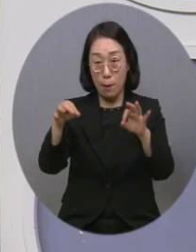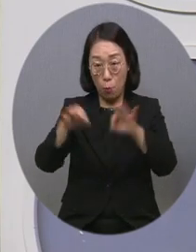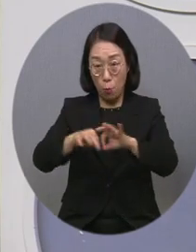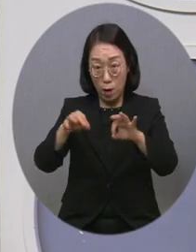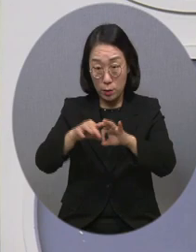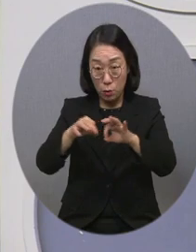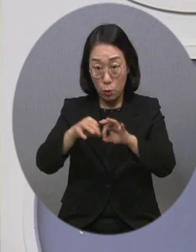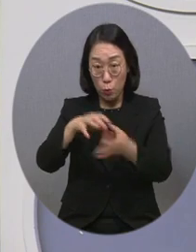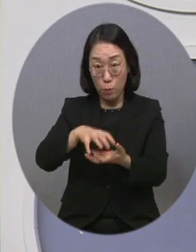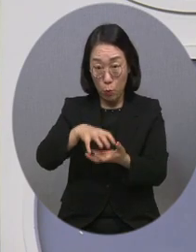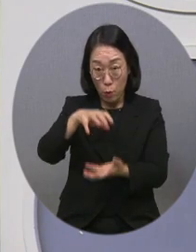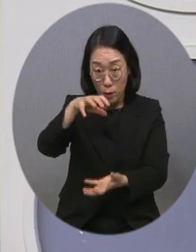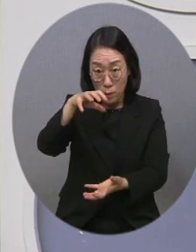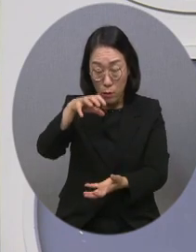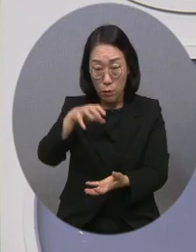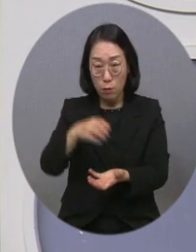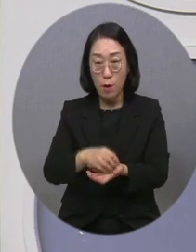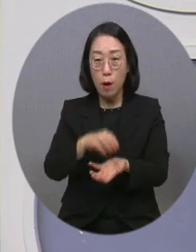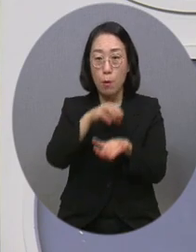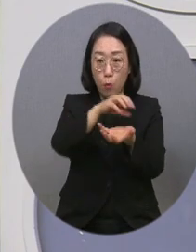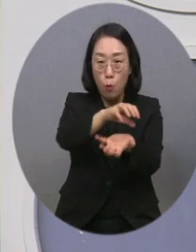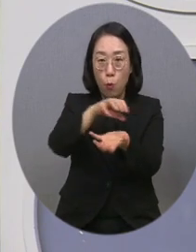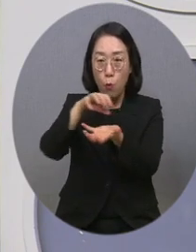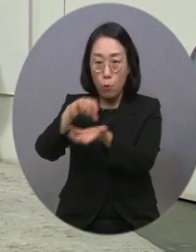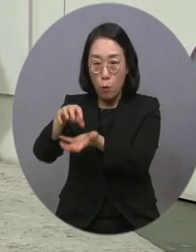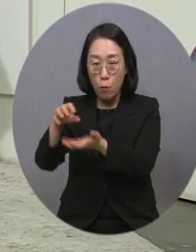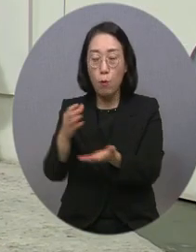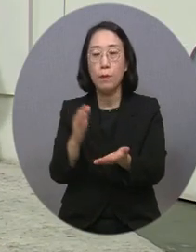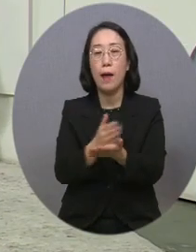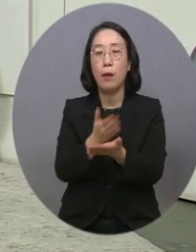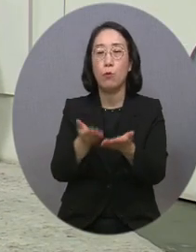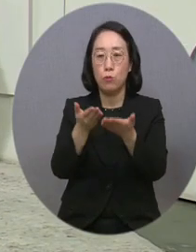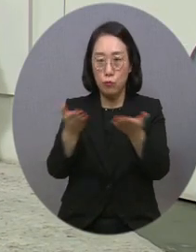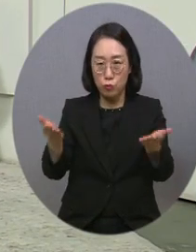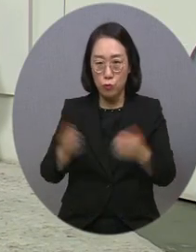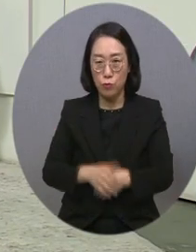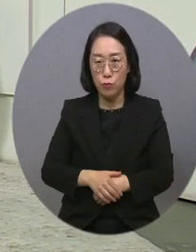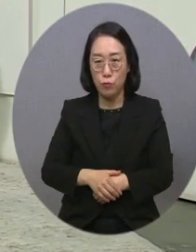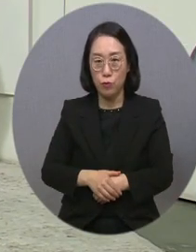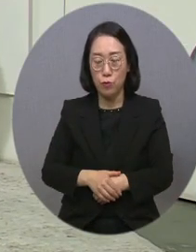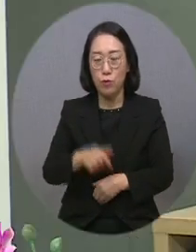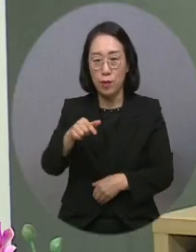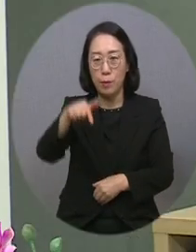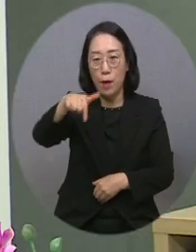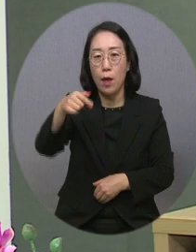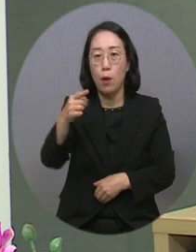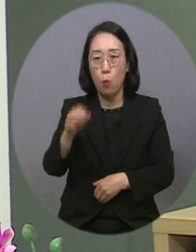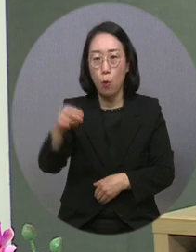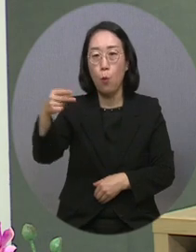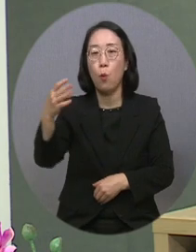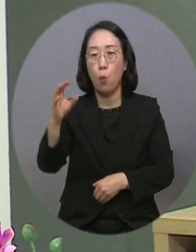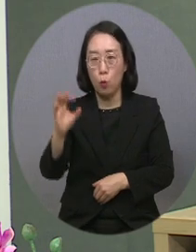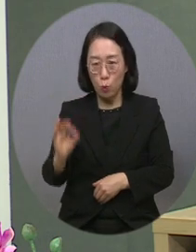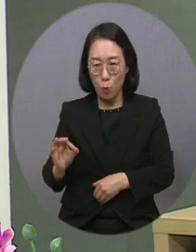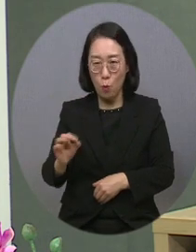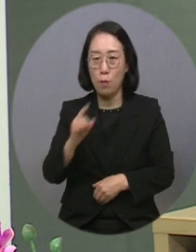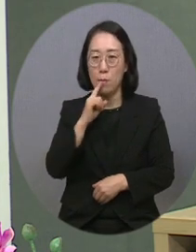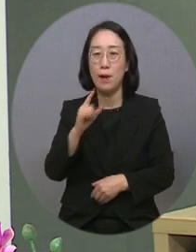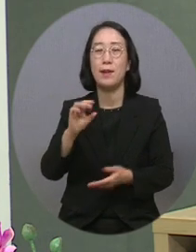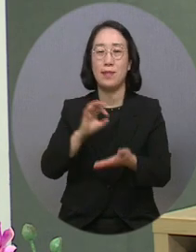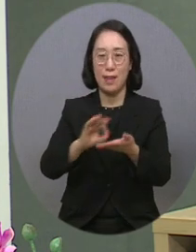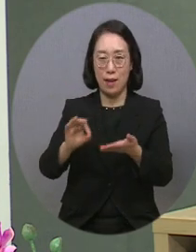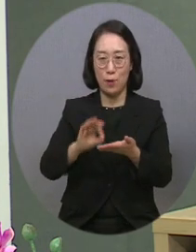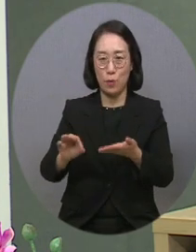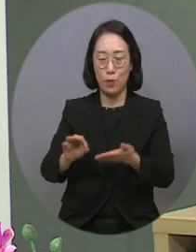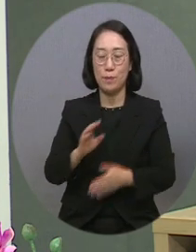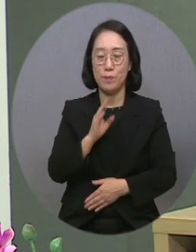주는 시스템 이런 시스템으로 되기 때문에 이제 공동이라는 그런 그 용어를 썼던 것으로 이렇게